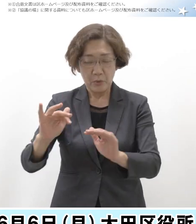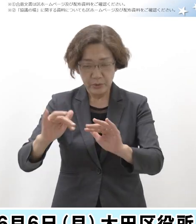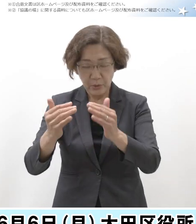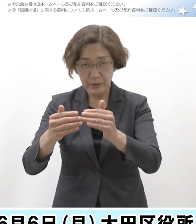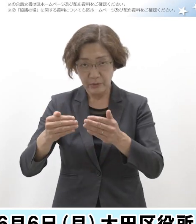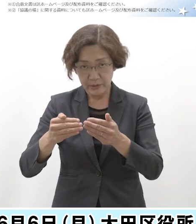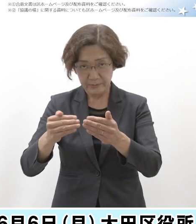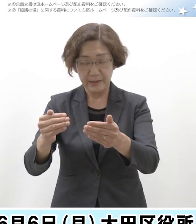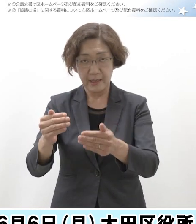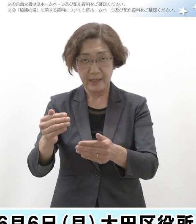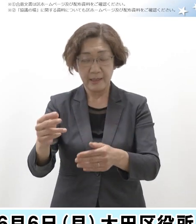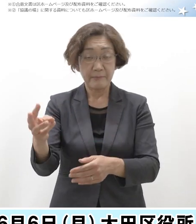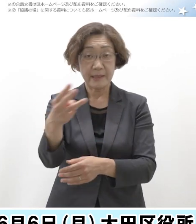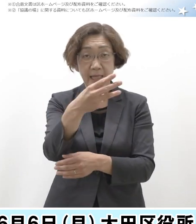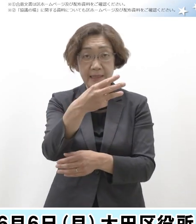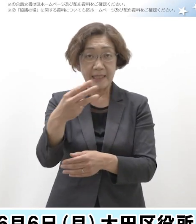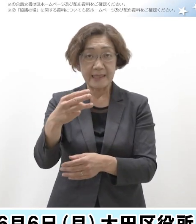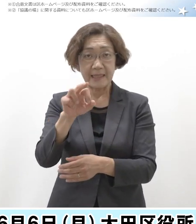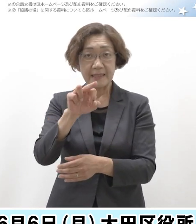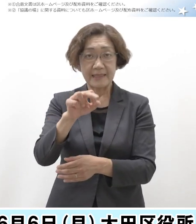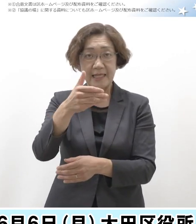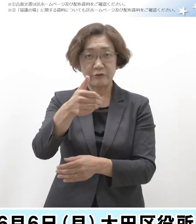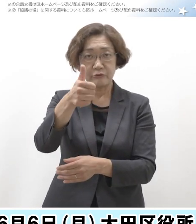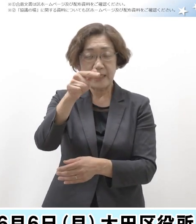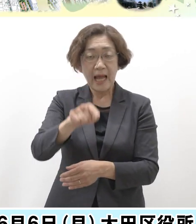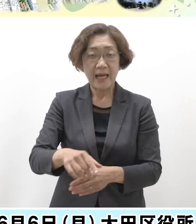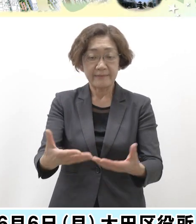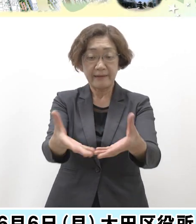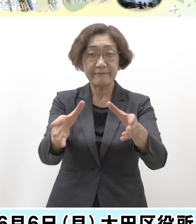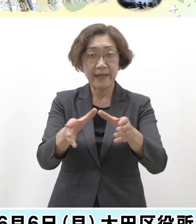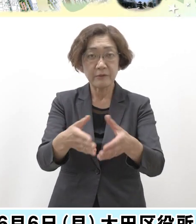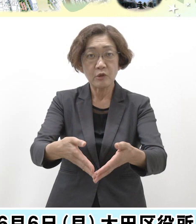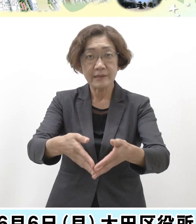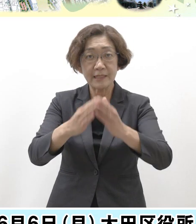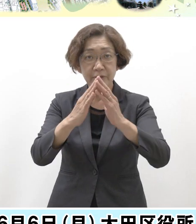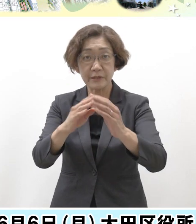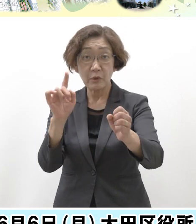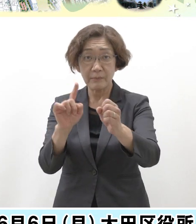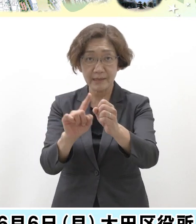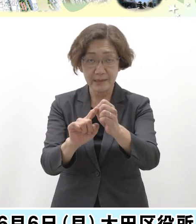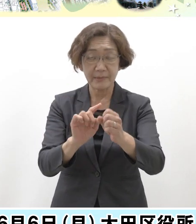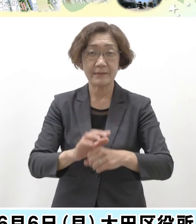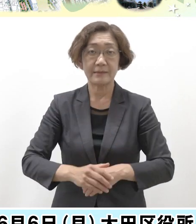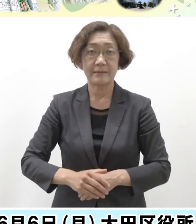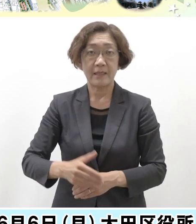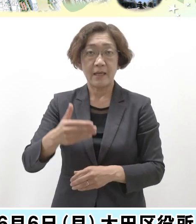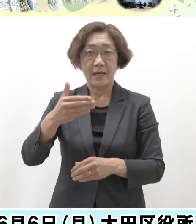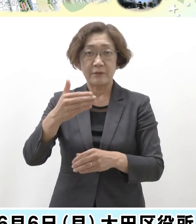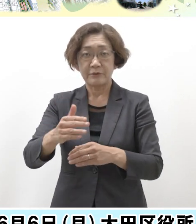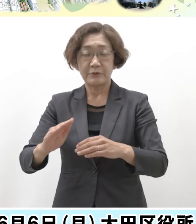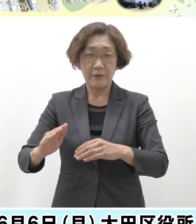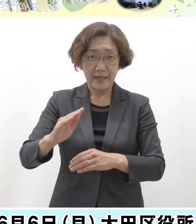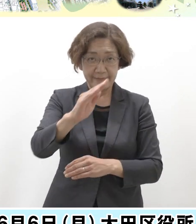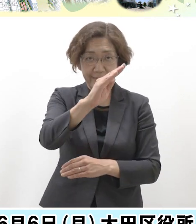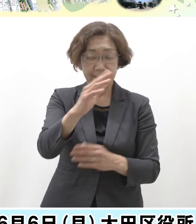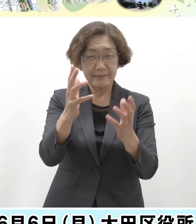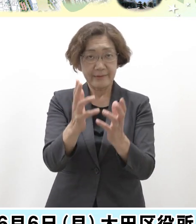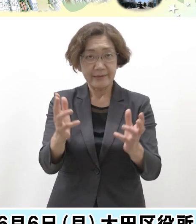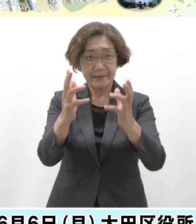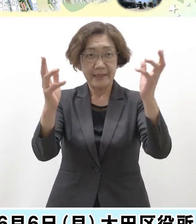クターの設立を目指してまいります。区のさらなる発展、活性化のため